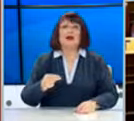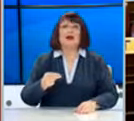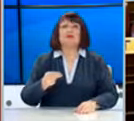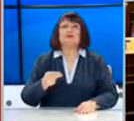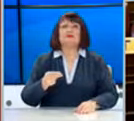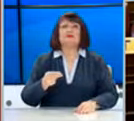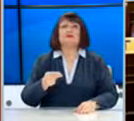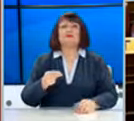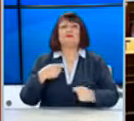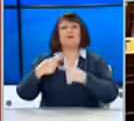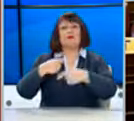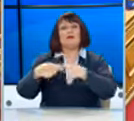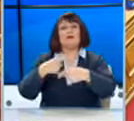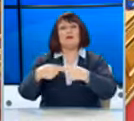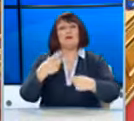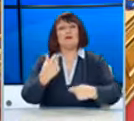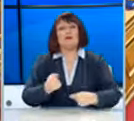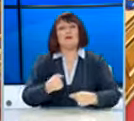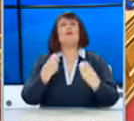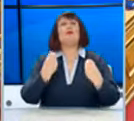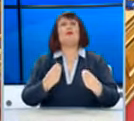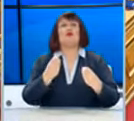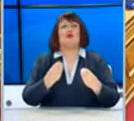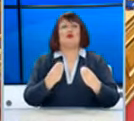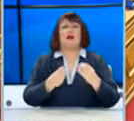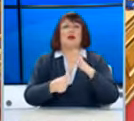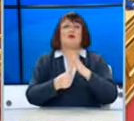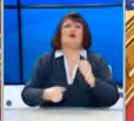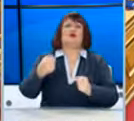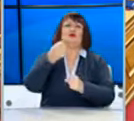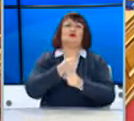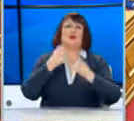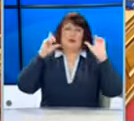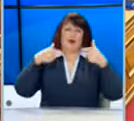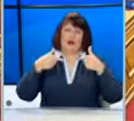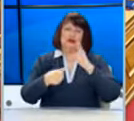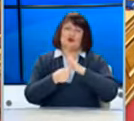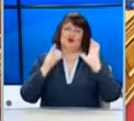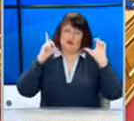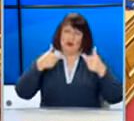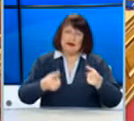και την πείρα της ισορρευμένη ότι είναι πολύ καλύτερο για τη χώρα σε αυτές τις